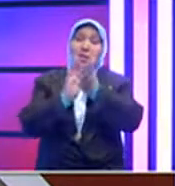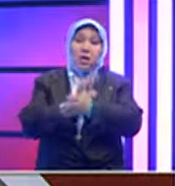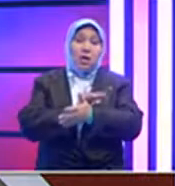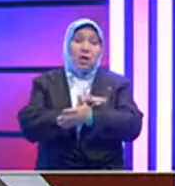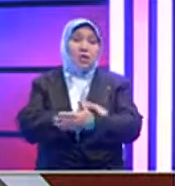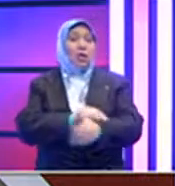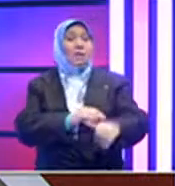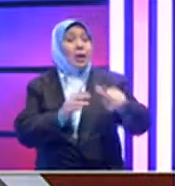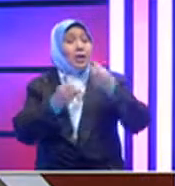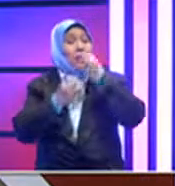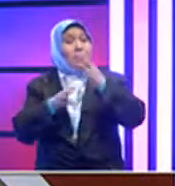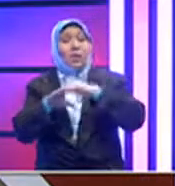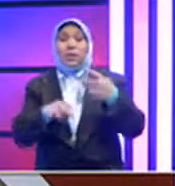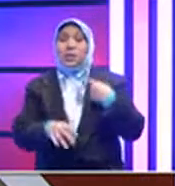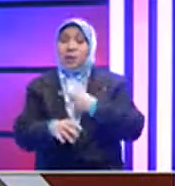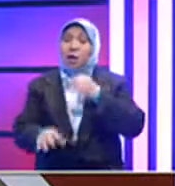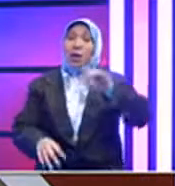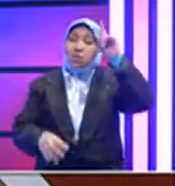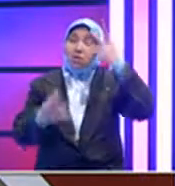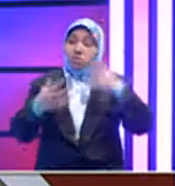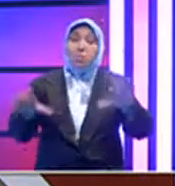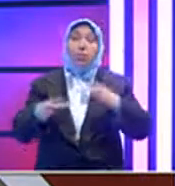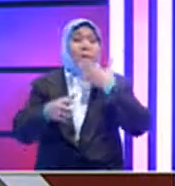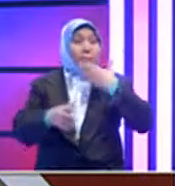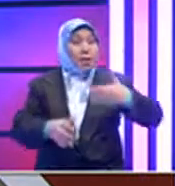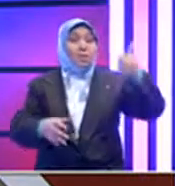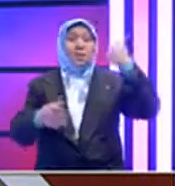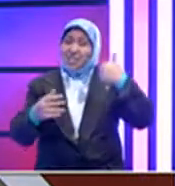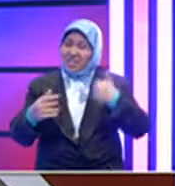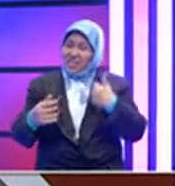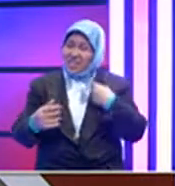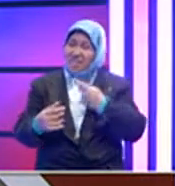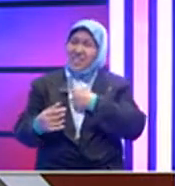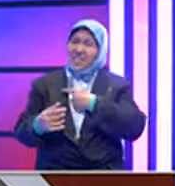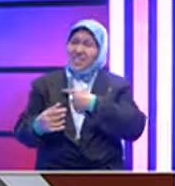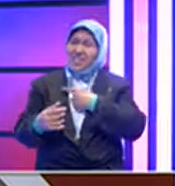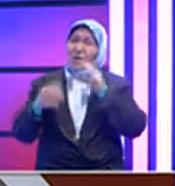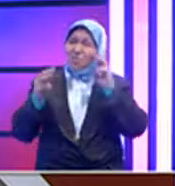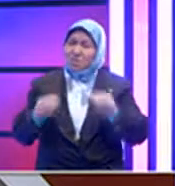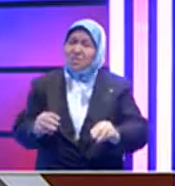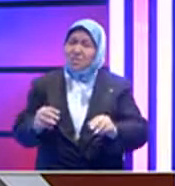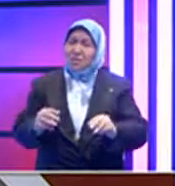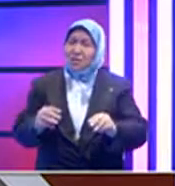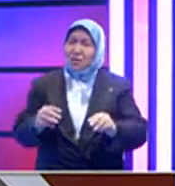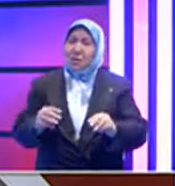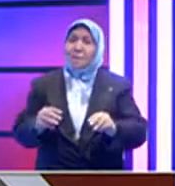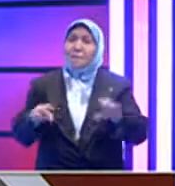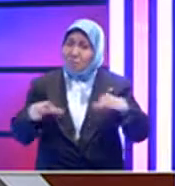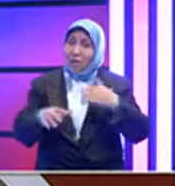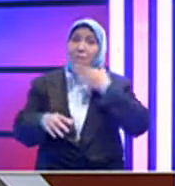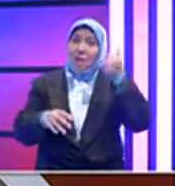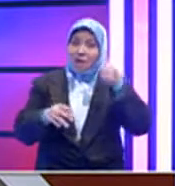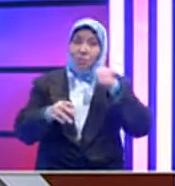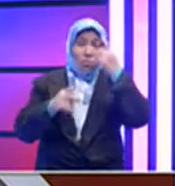Allah bertobat kita bahwa kalau ada buah yang terbaik Adakah Kita berbuat terbaik dalam kehidupan Pagi tetap